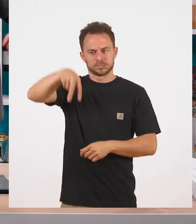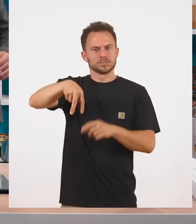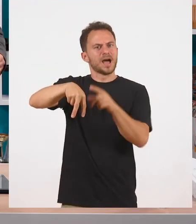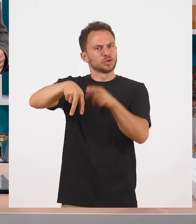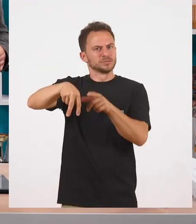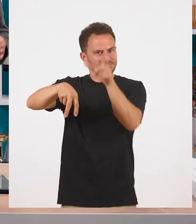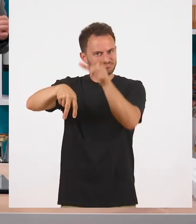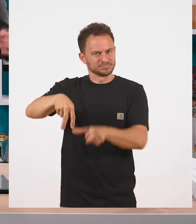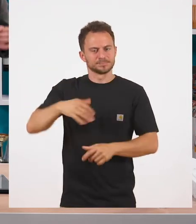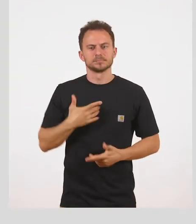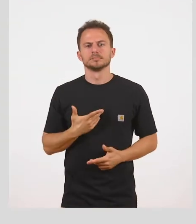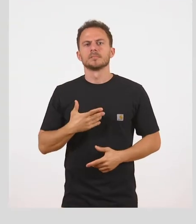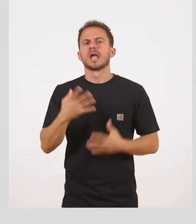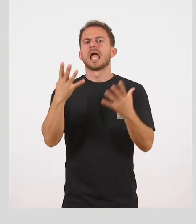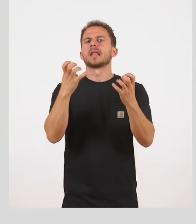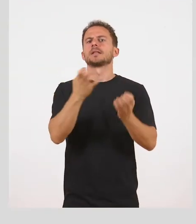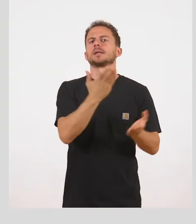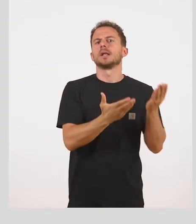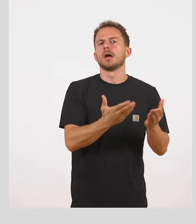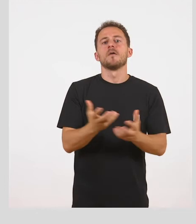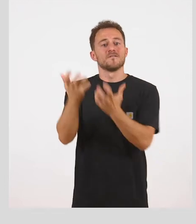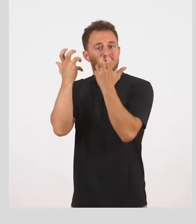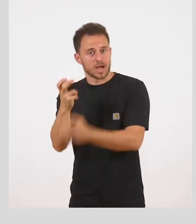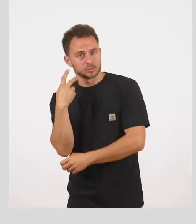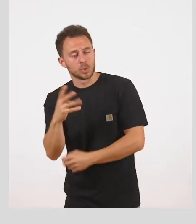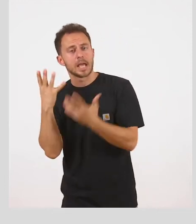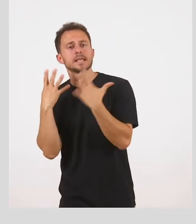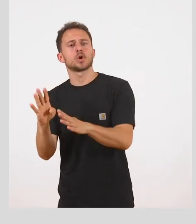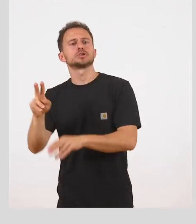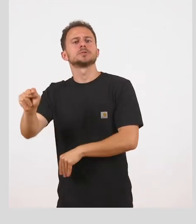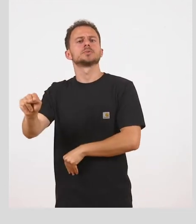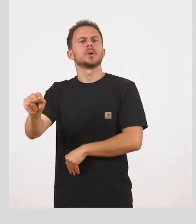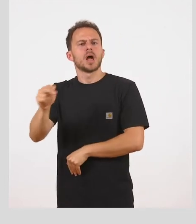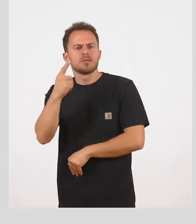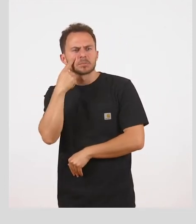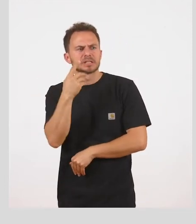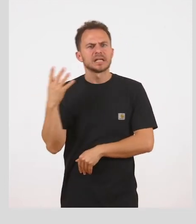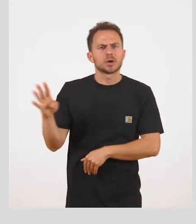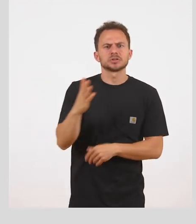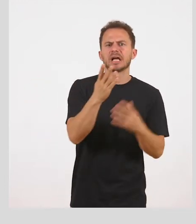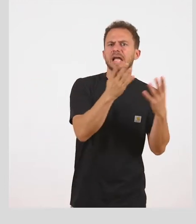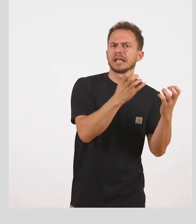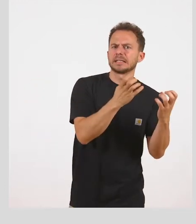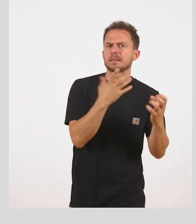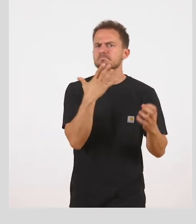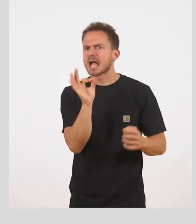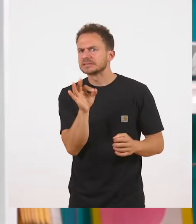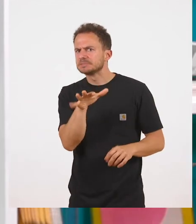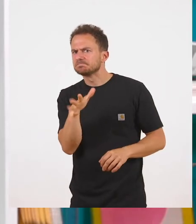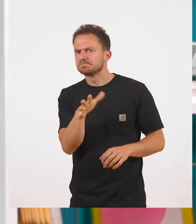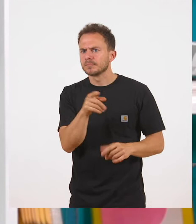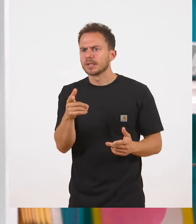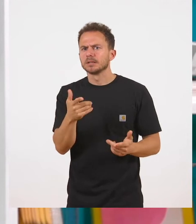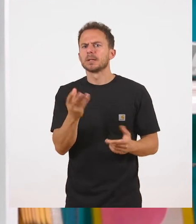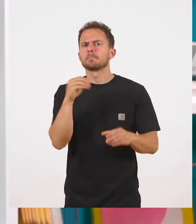το βάρος του είναι 900 νιούτων. Πράγματι, βλέπεις ότι μοιάζουν αυτές οι δύο τιμές. Αυτό εξαρτάται από